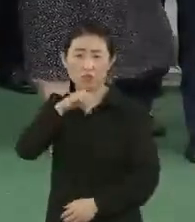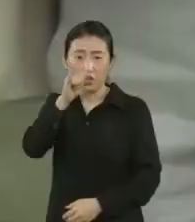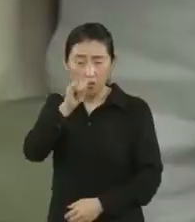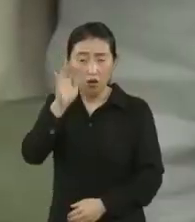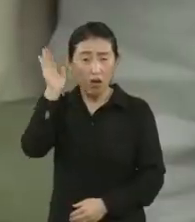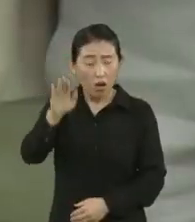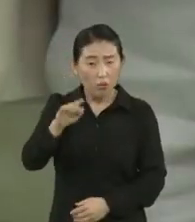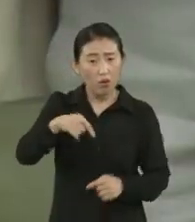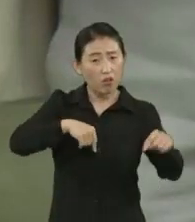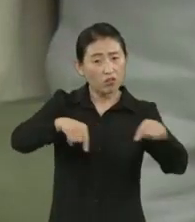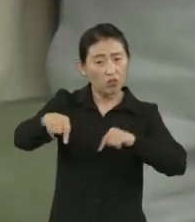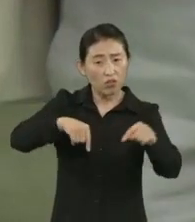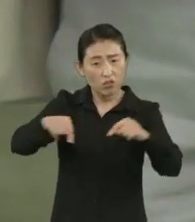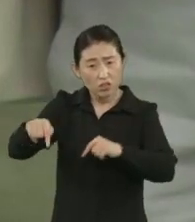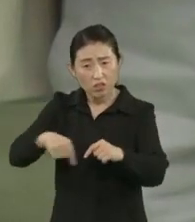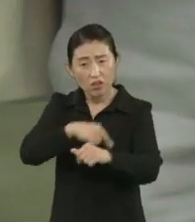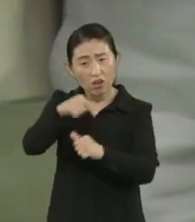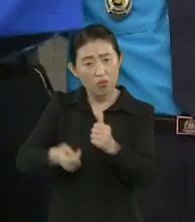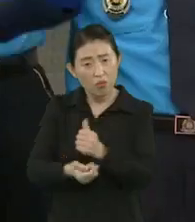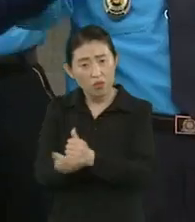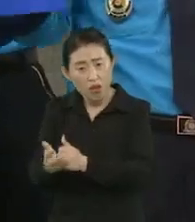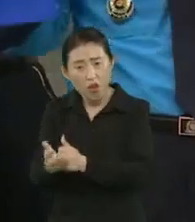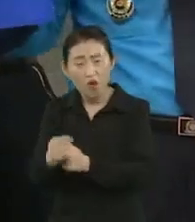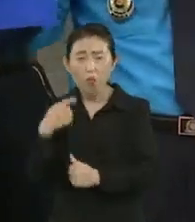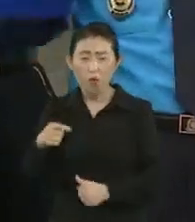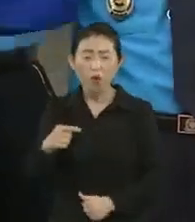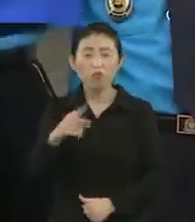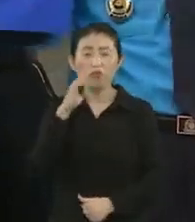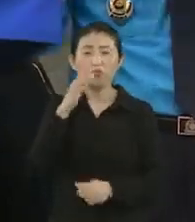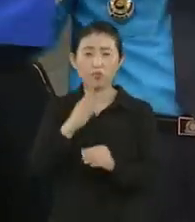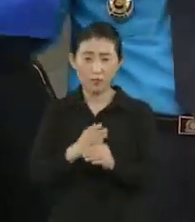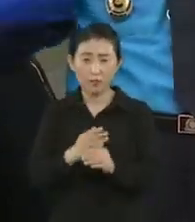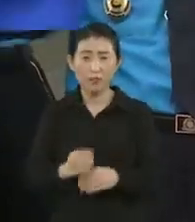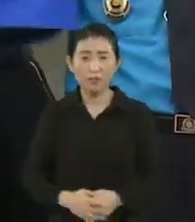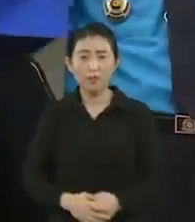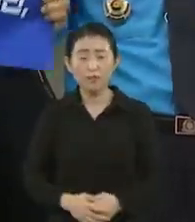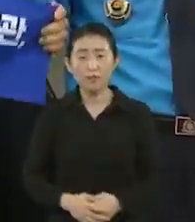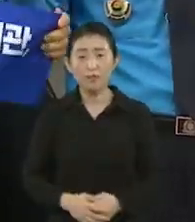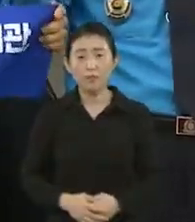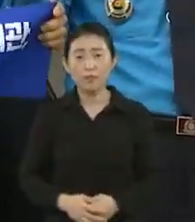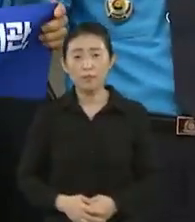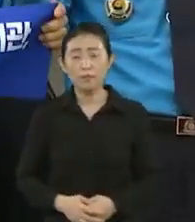향후 정치권에 미칠 영향도 주목됩니다. TJB 이재곤입니다.